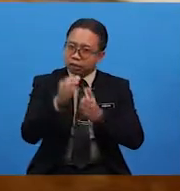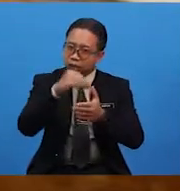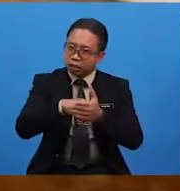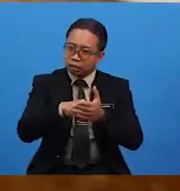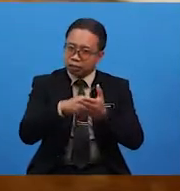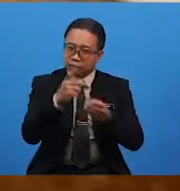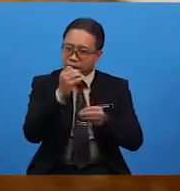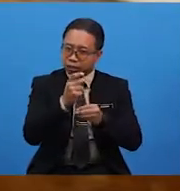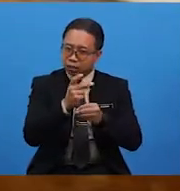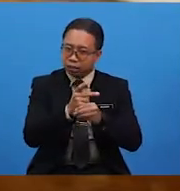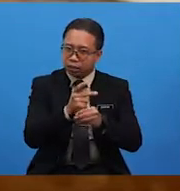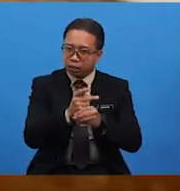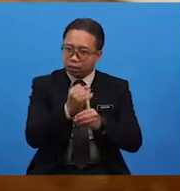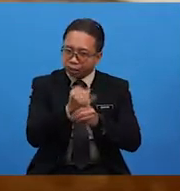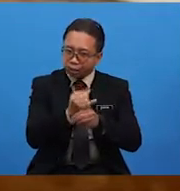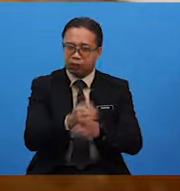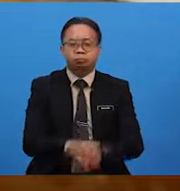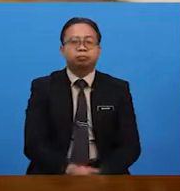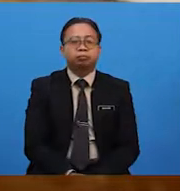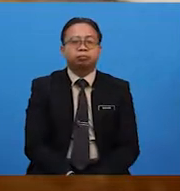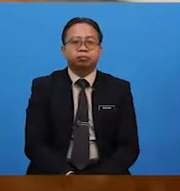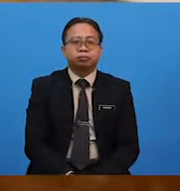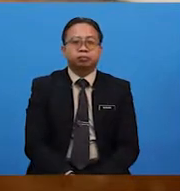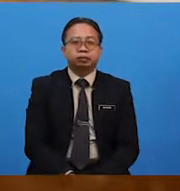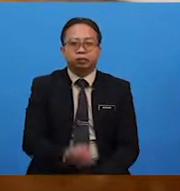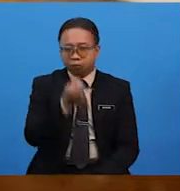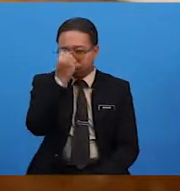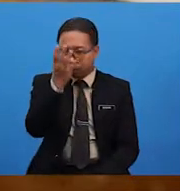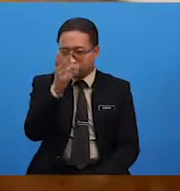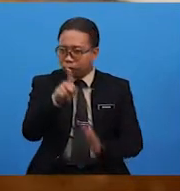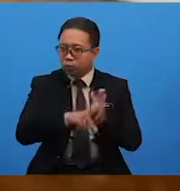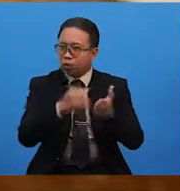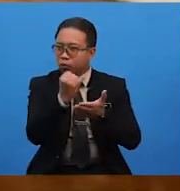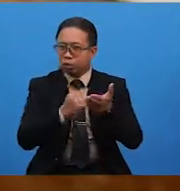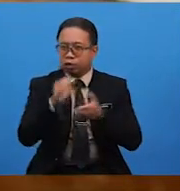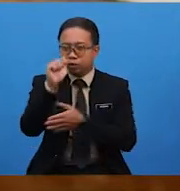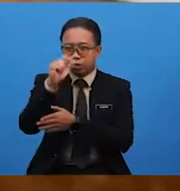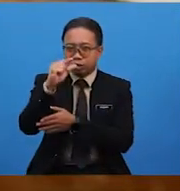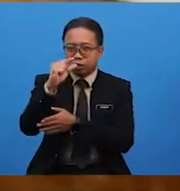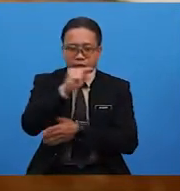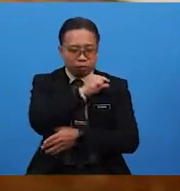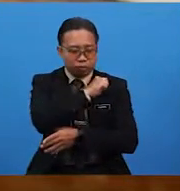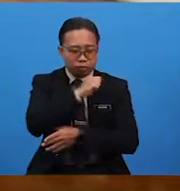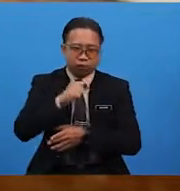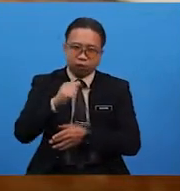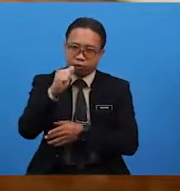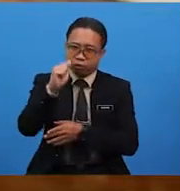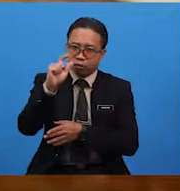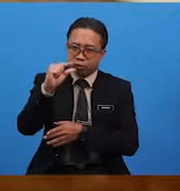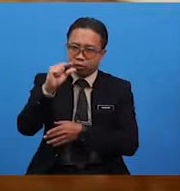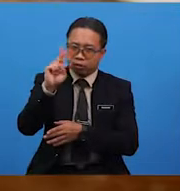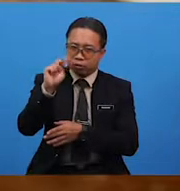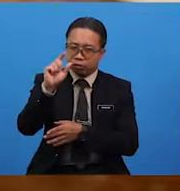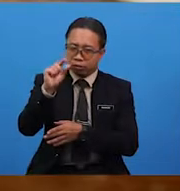kayaknya lainnya itulah sebenarnya Aa kita jelas sebagai pelukis Agung wanita nah dia juga hanya melihat secara diri